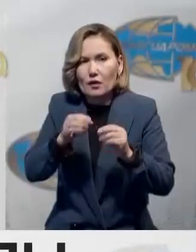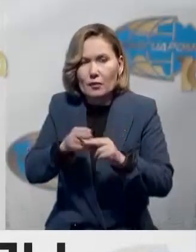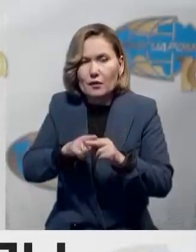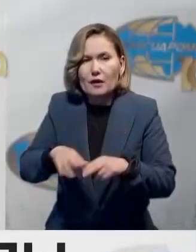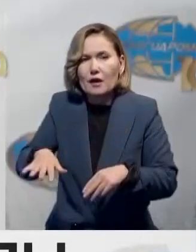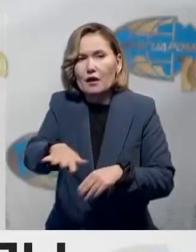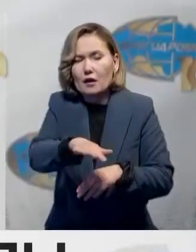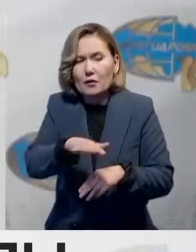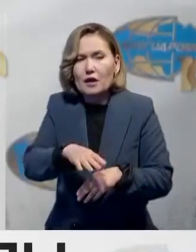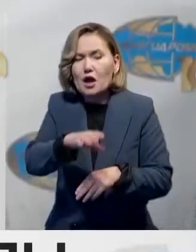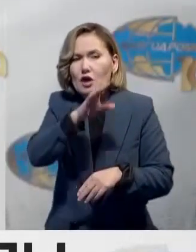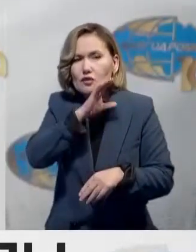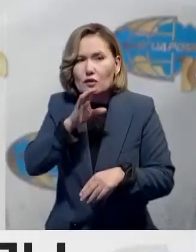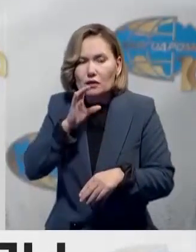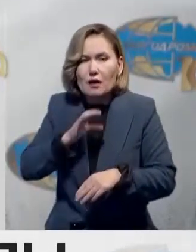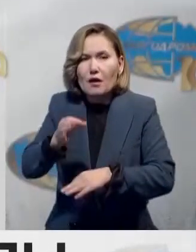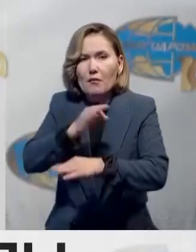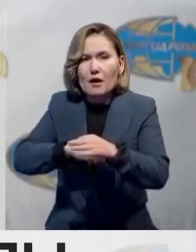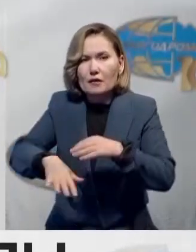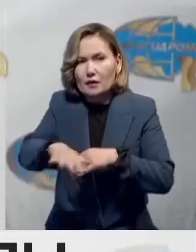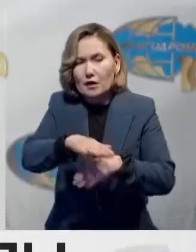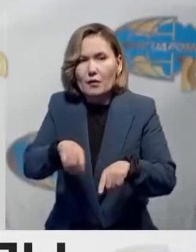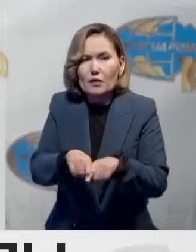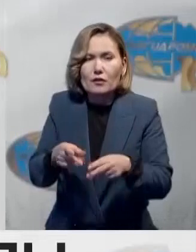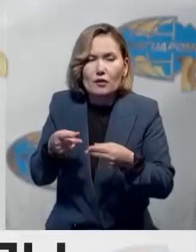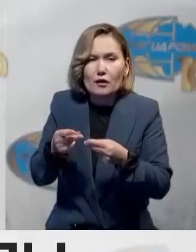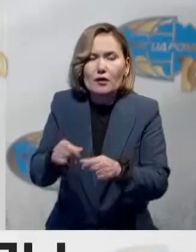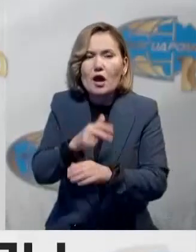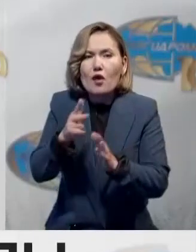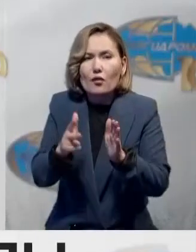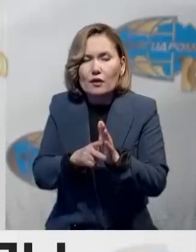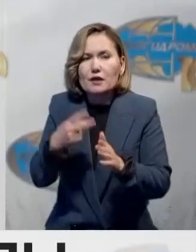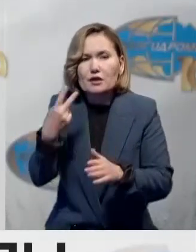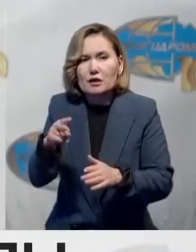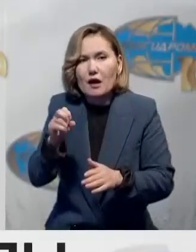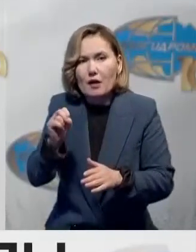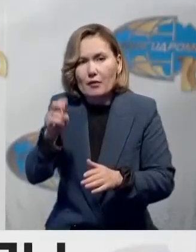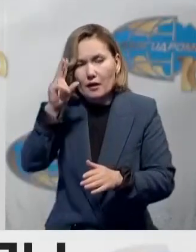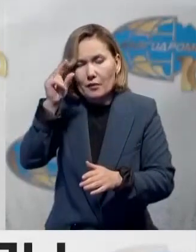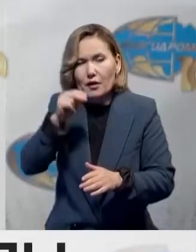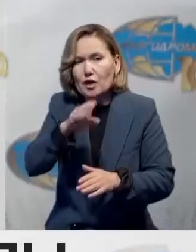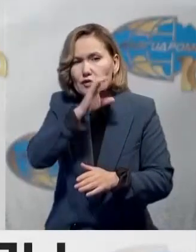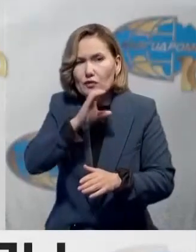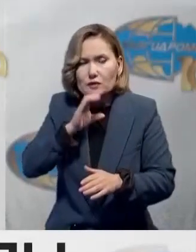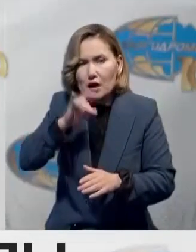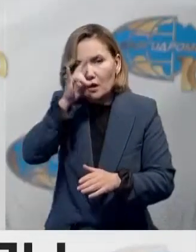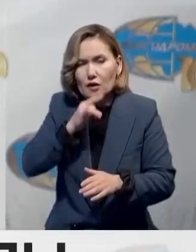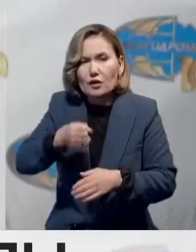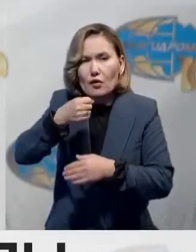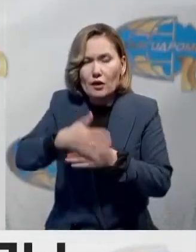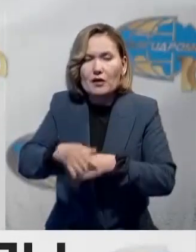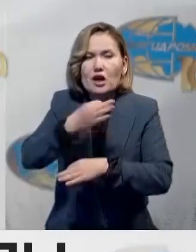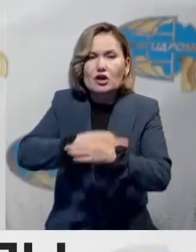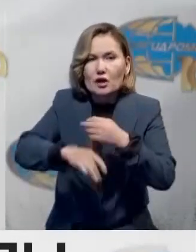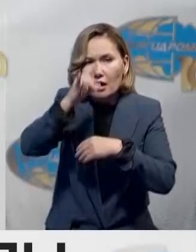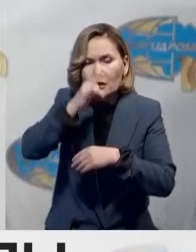Скандинавия аудандарынан солтүстік батыс антициклонның енуінің әсерінен 18-20 сәуірде еліміздің солтүстігінде, орталығында,